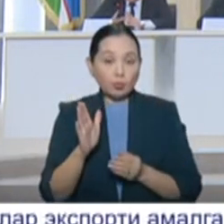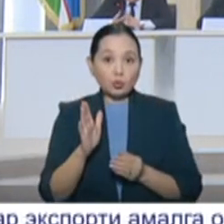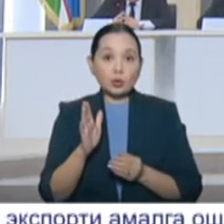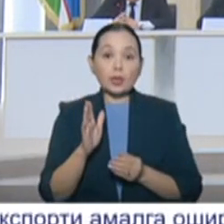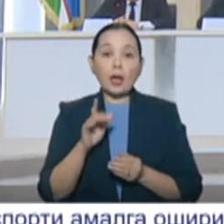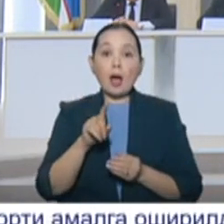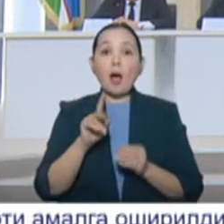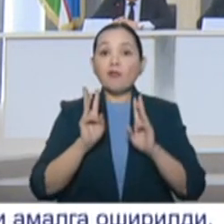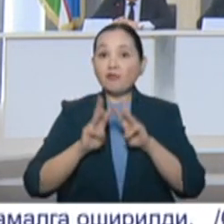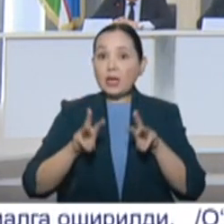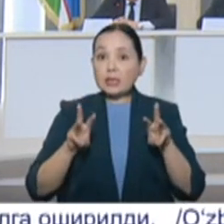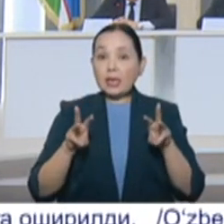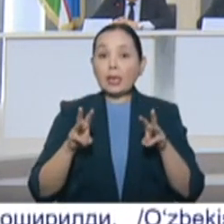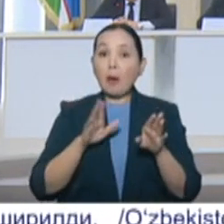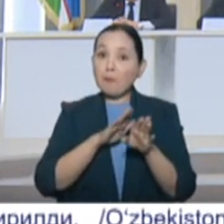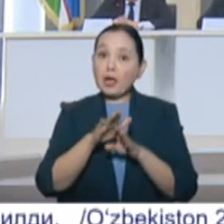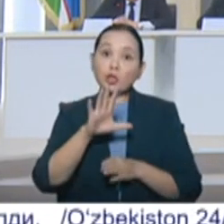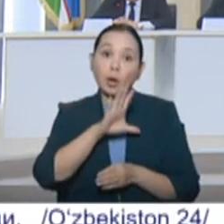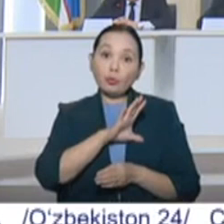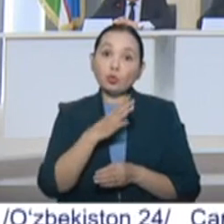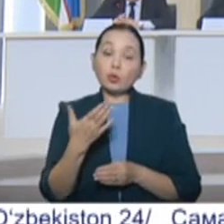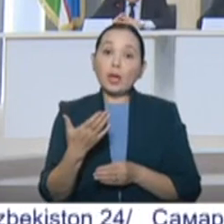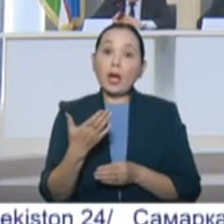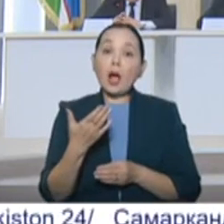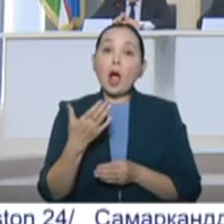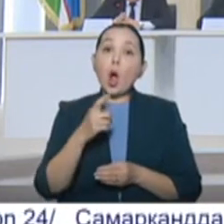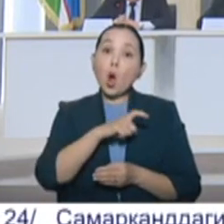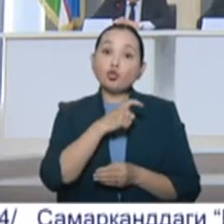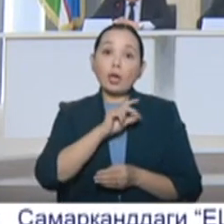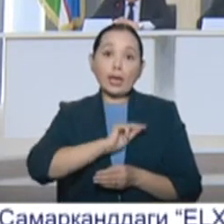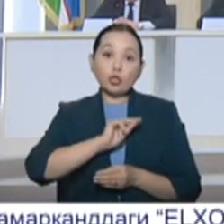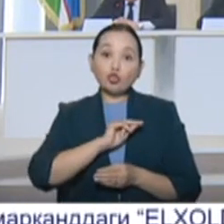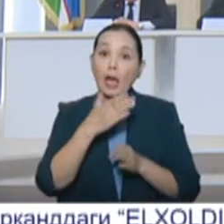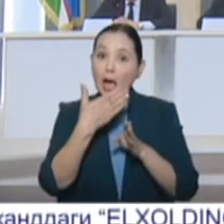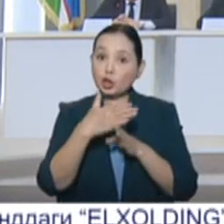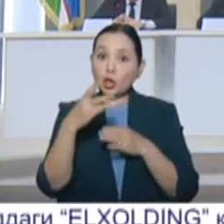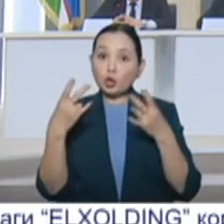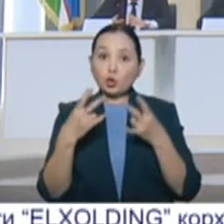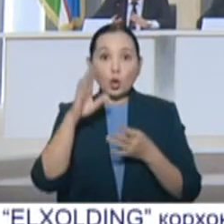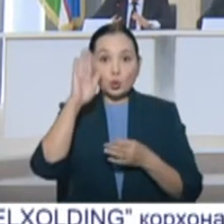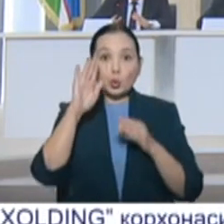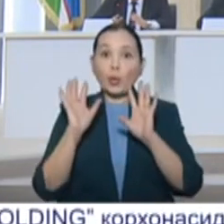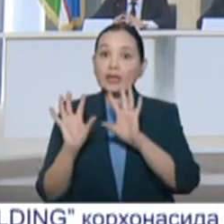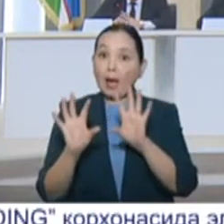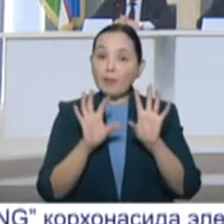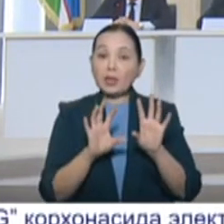shu vazirligimiz bajarib turgan narsani xo'jalik ishlarini ajratish uchun suv ta'minot